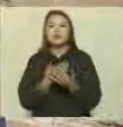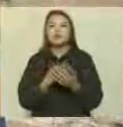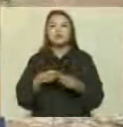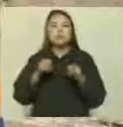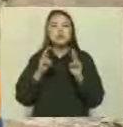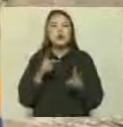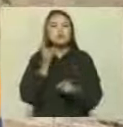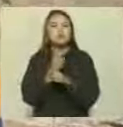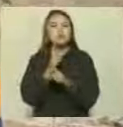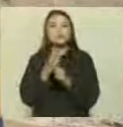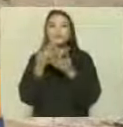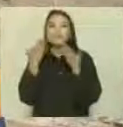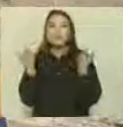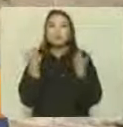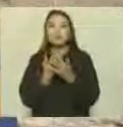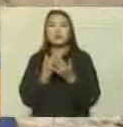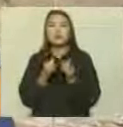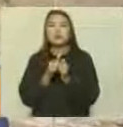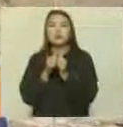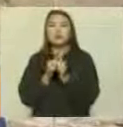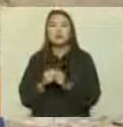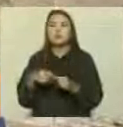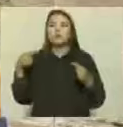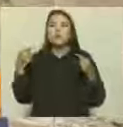байланысты, біз ол азаматтарға нақты бір